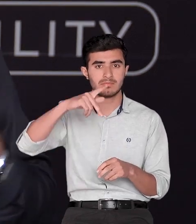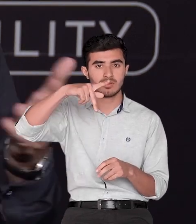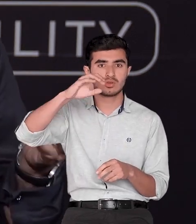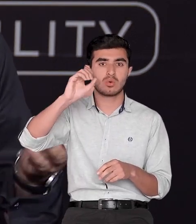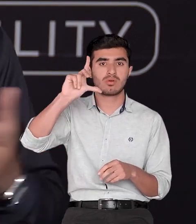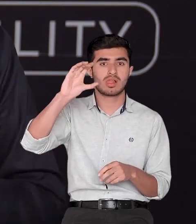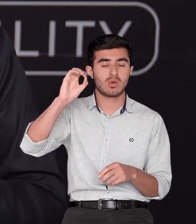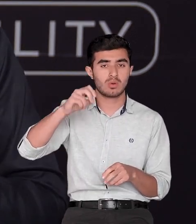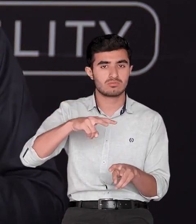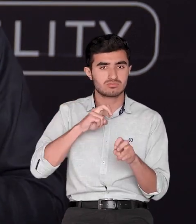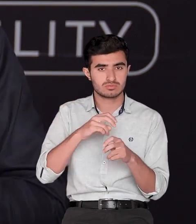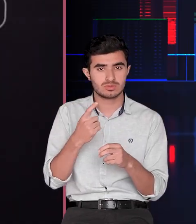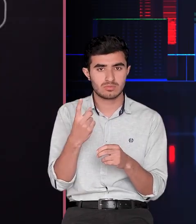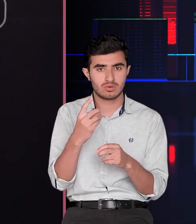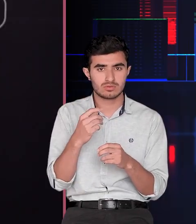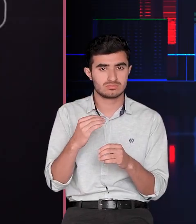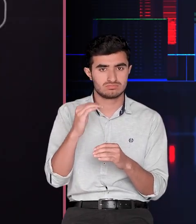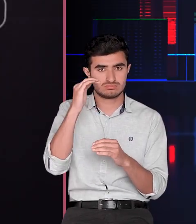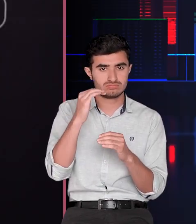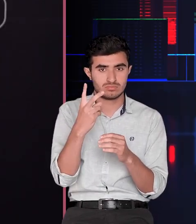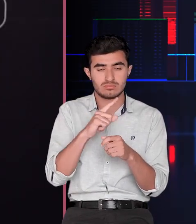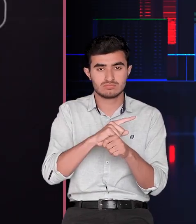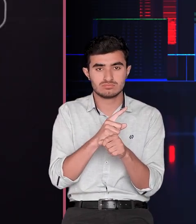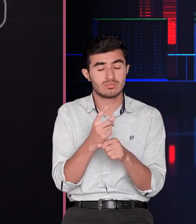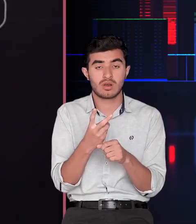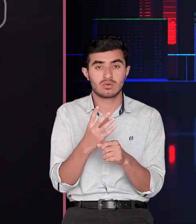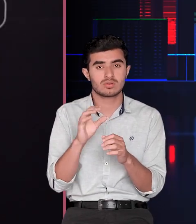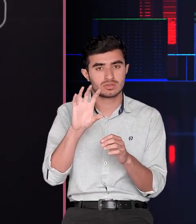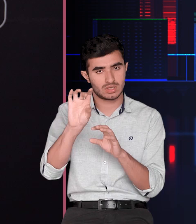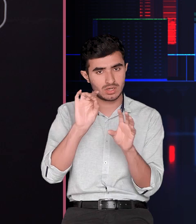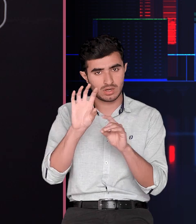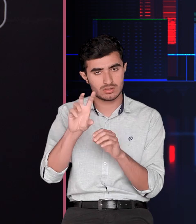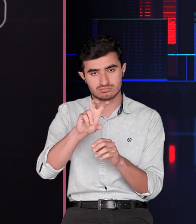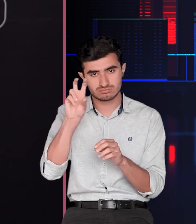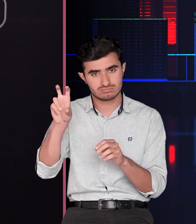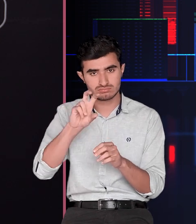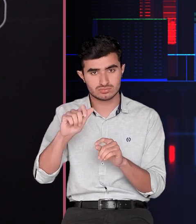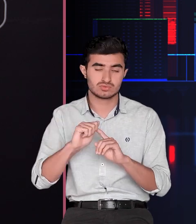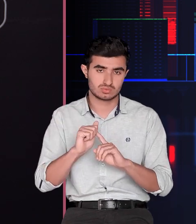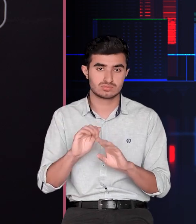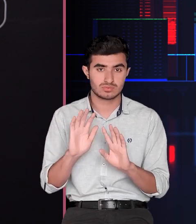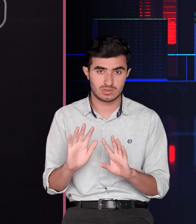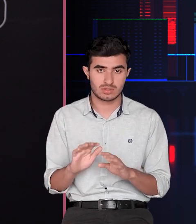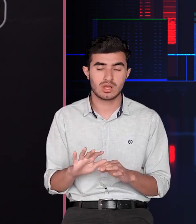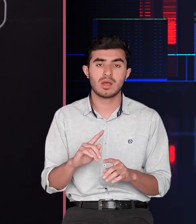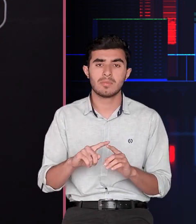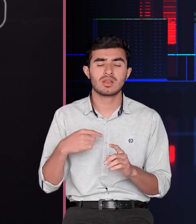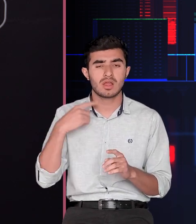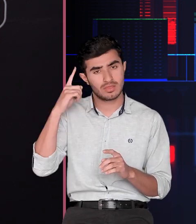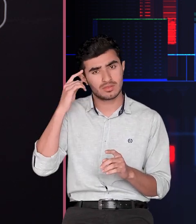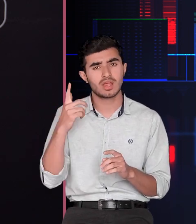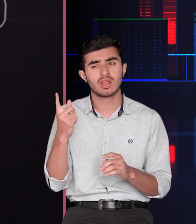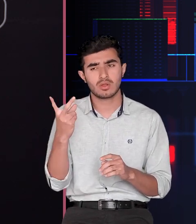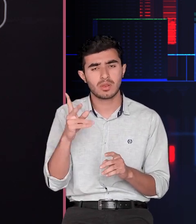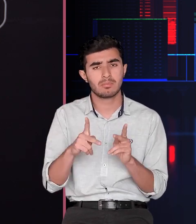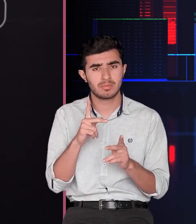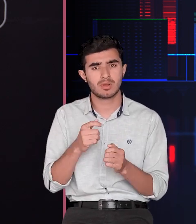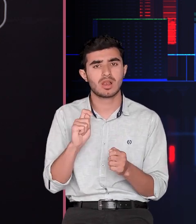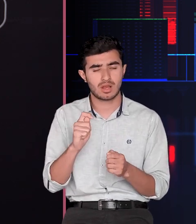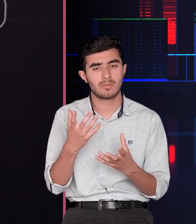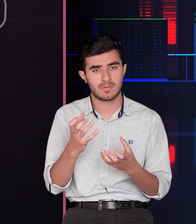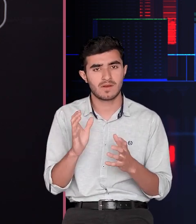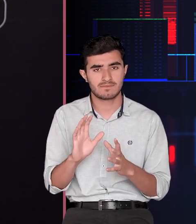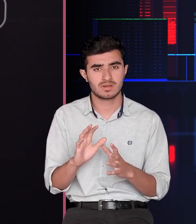राइडर्स, जिस तरह पोलो में राइडर्स की अपनी एक रेटिंग होती है, इस तरह इसमें भी एक रेटिंग होनी चाहिए। और मेरा ख्याल है कुछ संजीदा लोग इस पे काम भी कर रहे